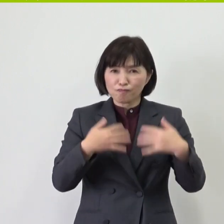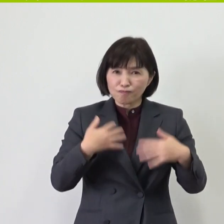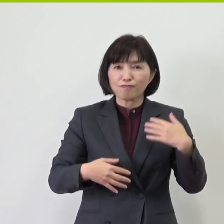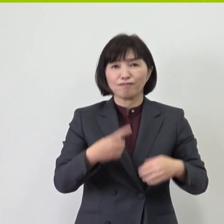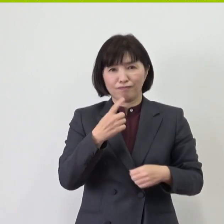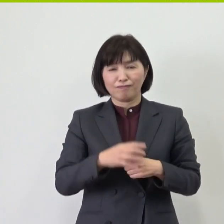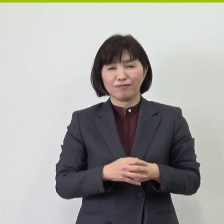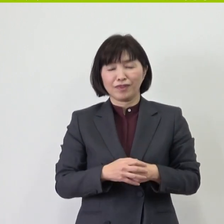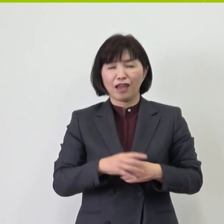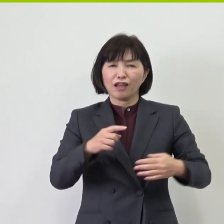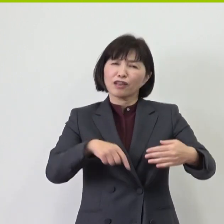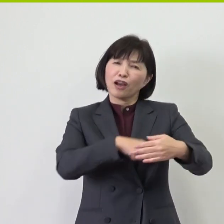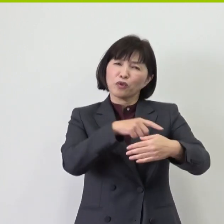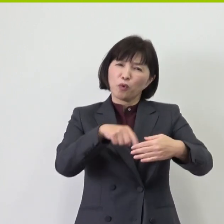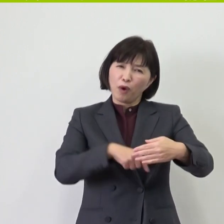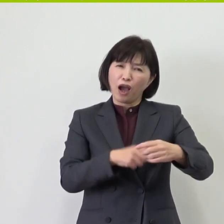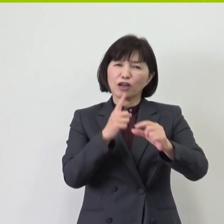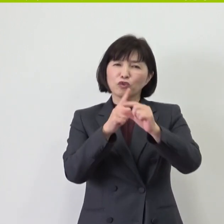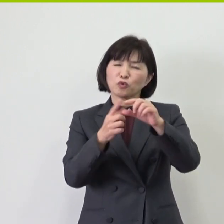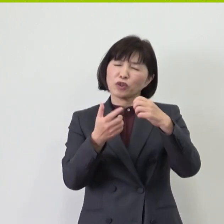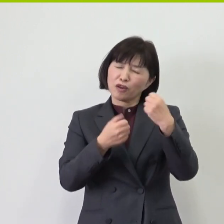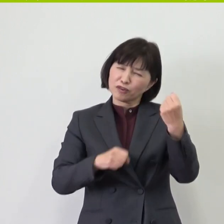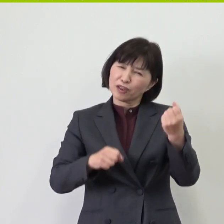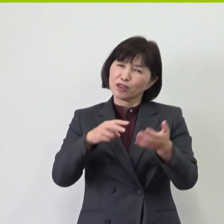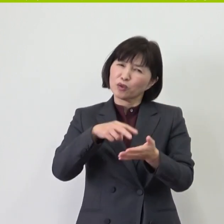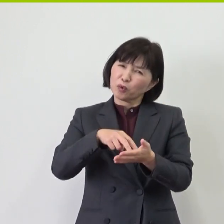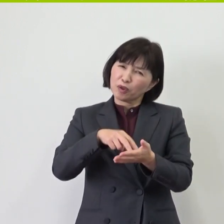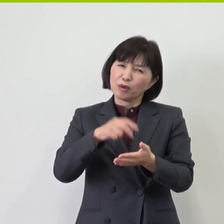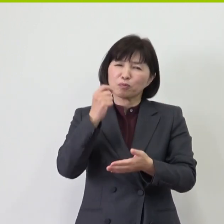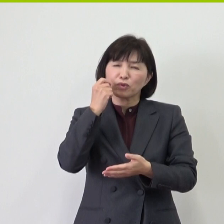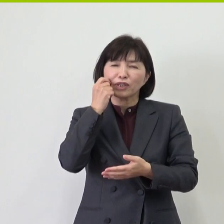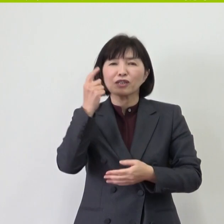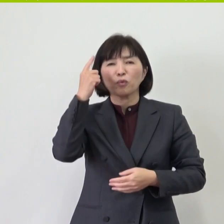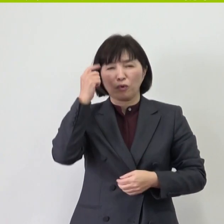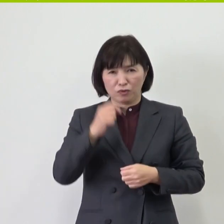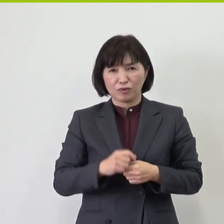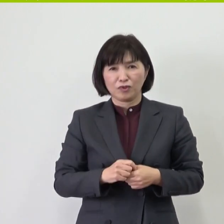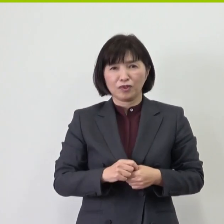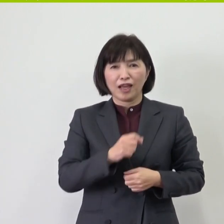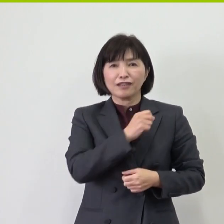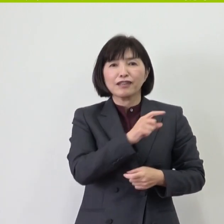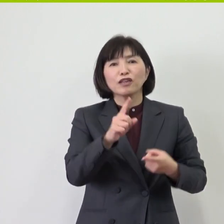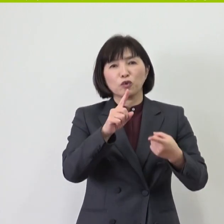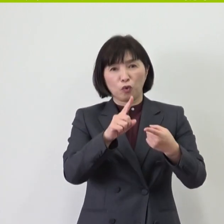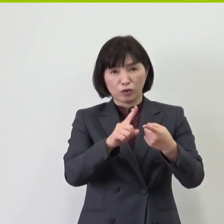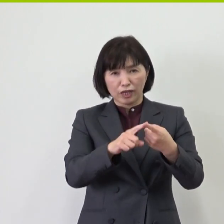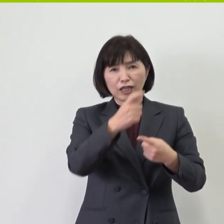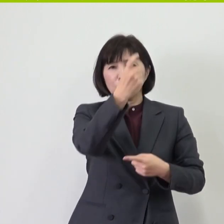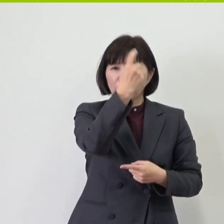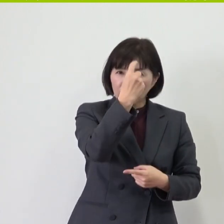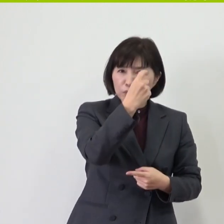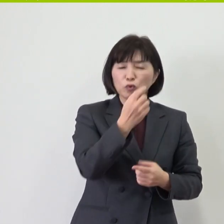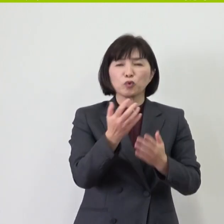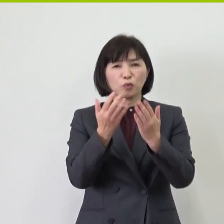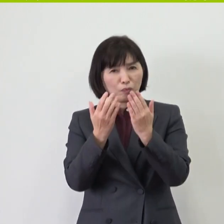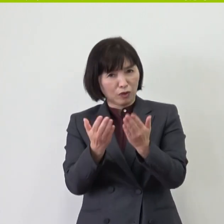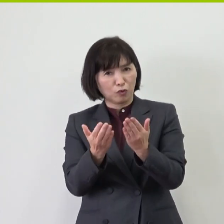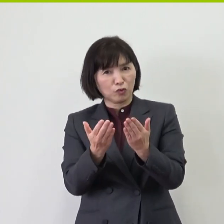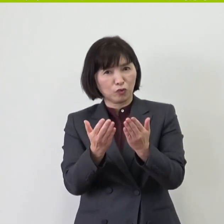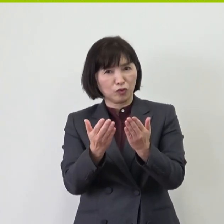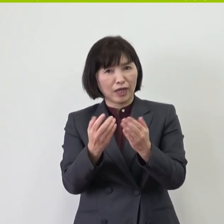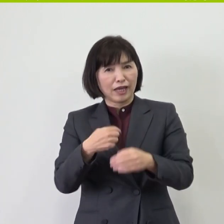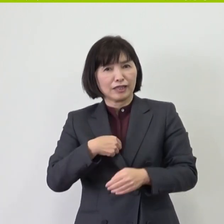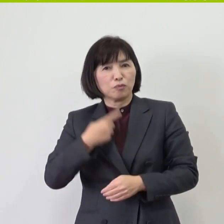書いてあるお題はなかなか中学生には難しいかもしれませんが、能動的に学ぶ、積極的に学ぶ、勉強